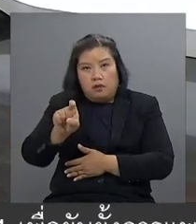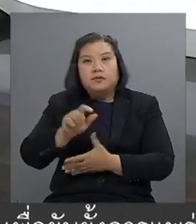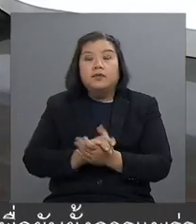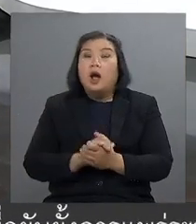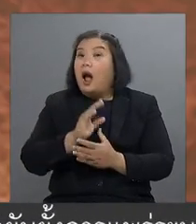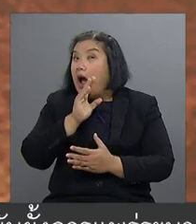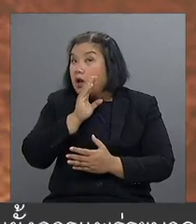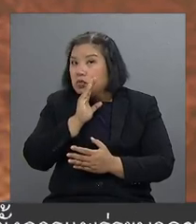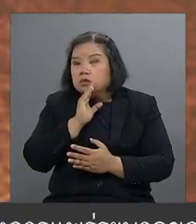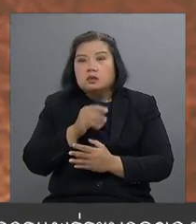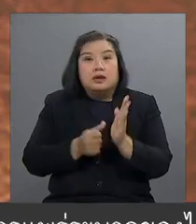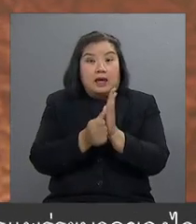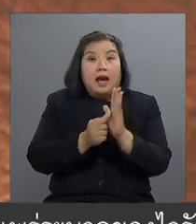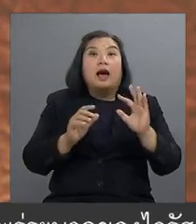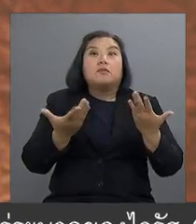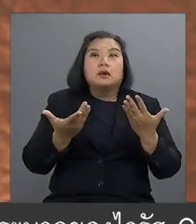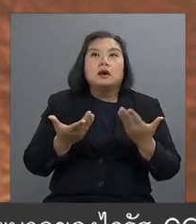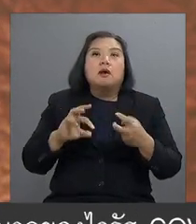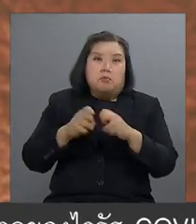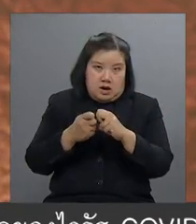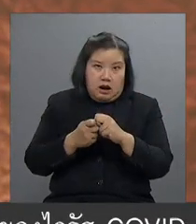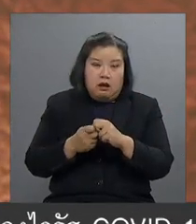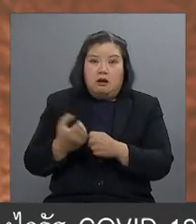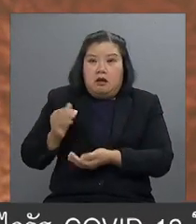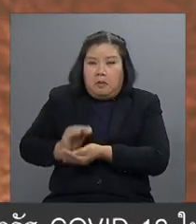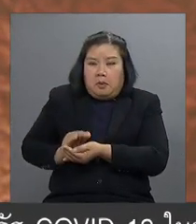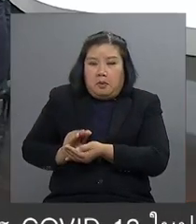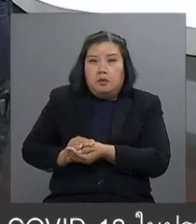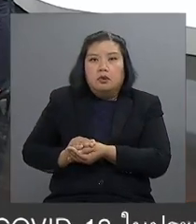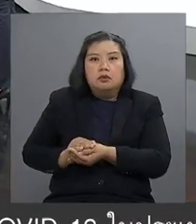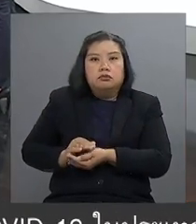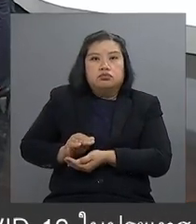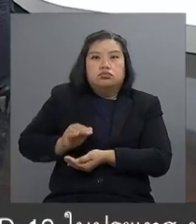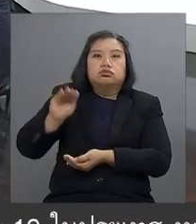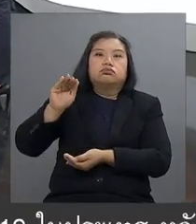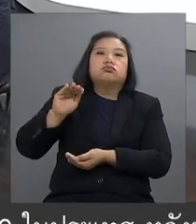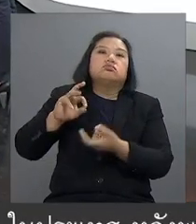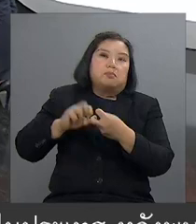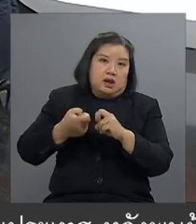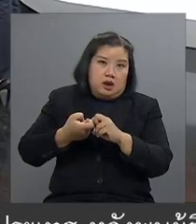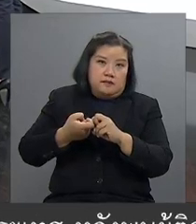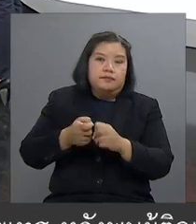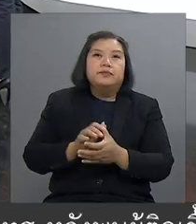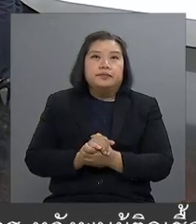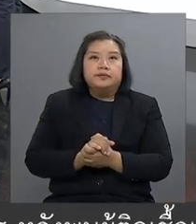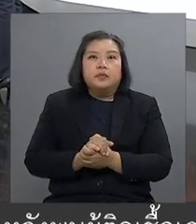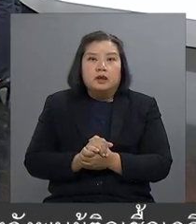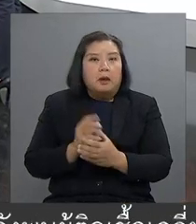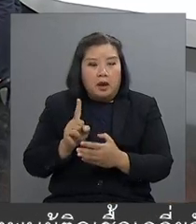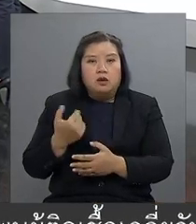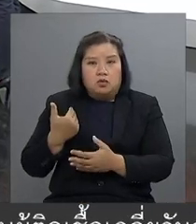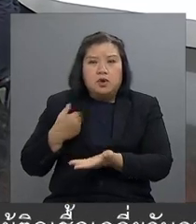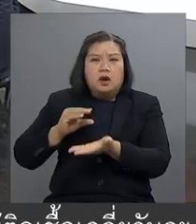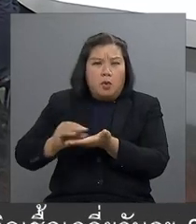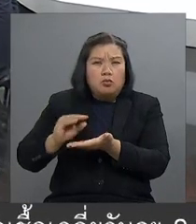เลยเนี่ยจะถือว่านี่คือการสร้างปัญหาใหญ่ปัญหาใหม่ขึ้นมาอีกครั้งนึงอ่ะครับผ่อนหนักเป็นเบาก็ยังดีนะถือว่าเป็นการต่อลมหายใจ